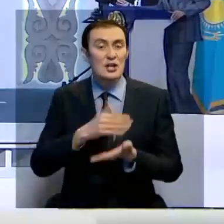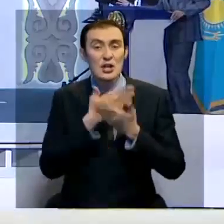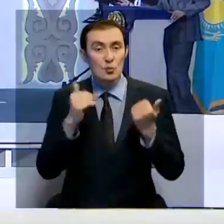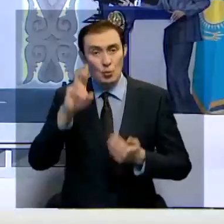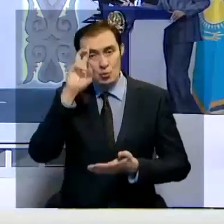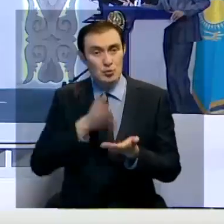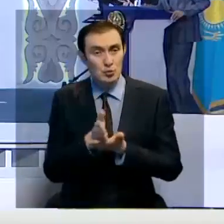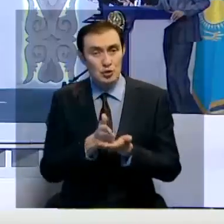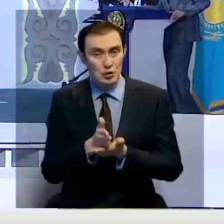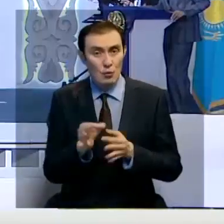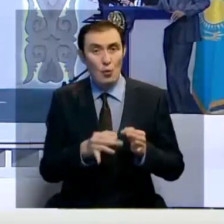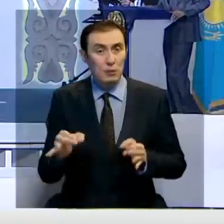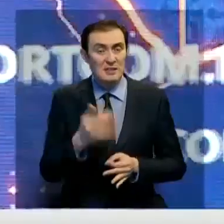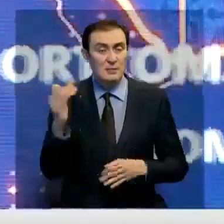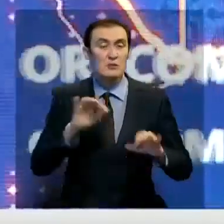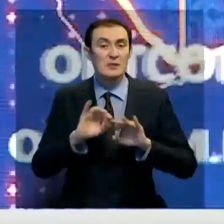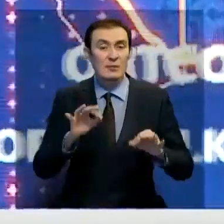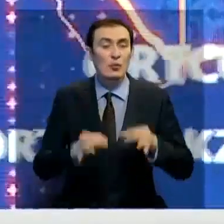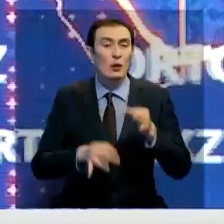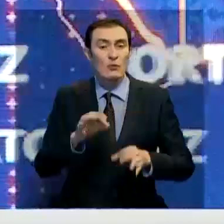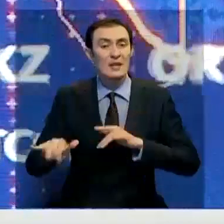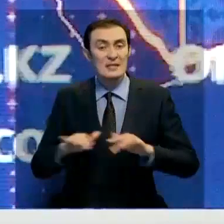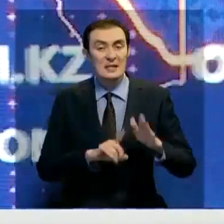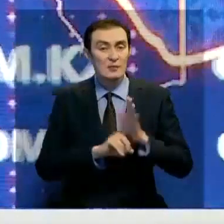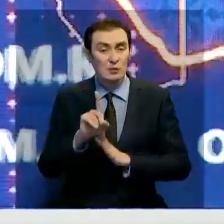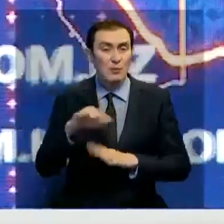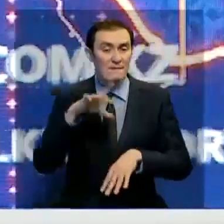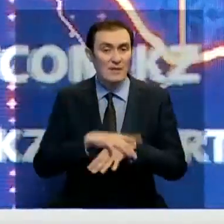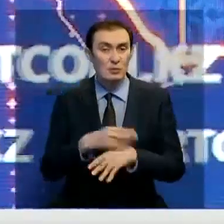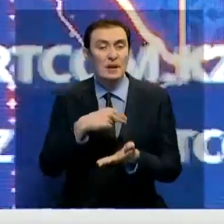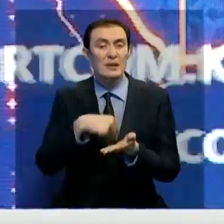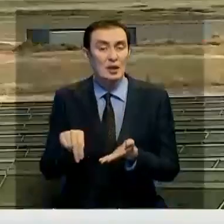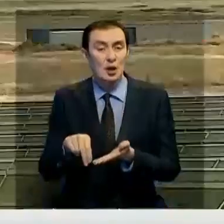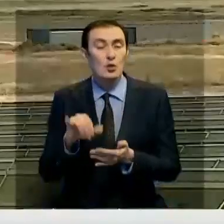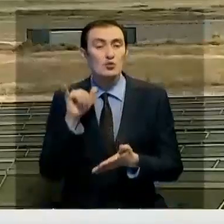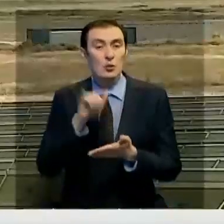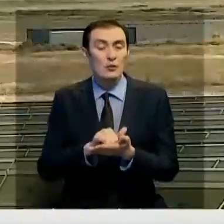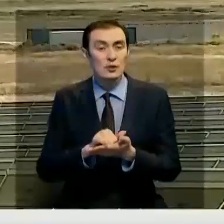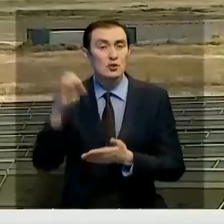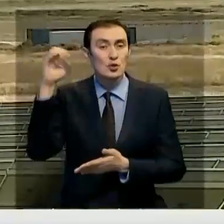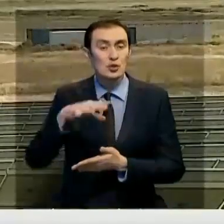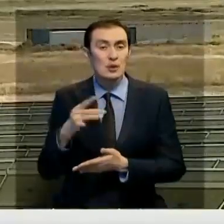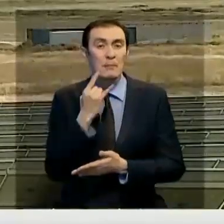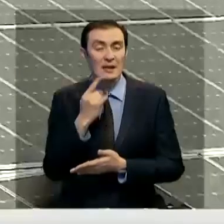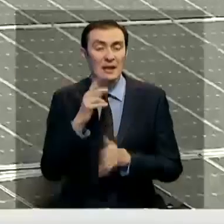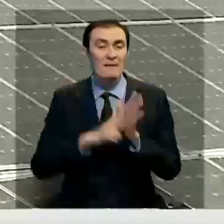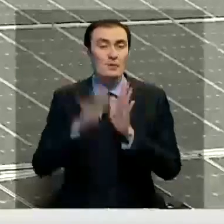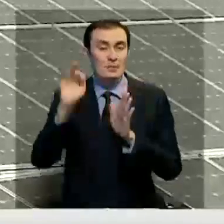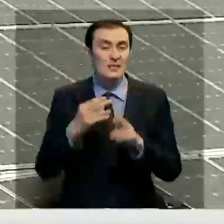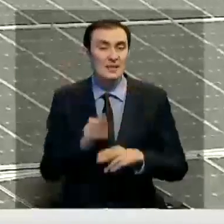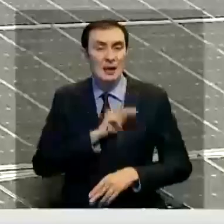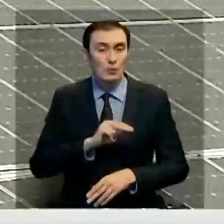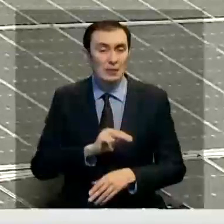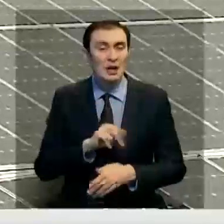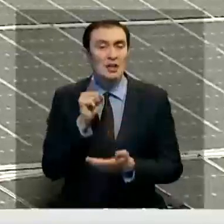фигурируют госслужащие области. По его словам, уголовное дело возбуждено по факту приобретения и установки солнечных панелей. 80% этой